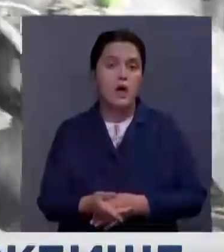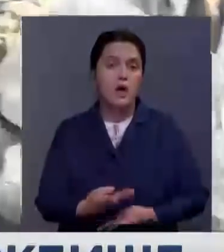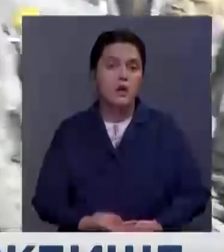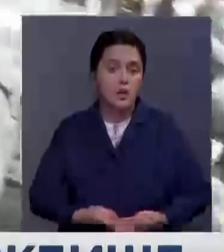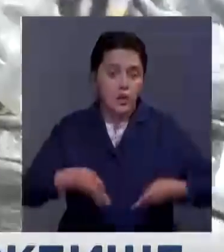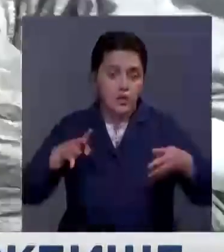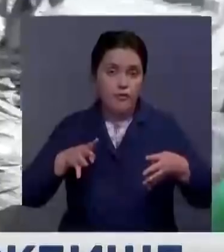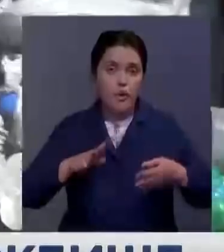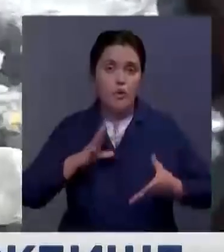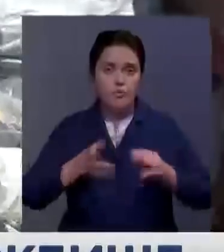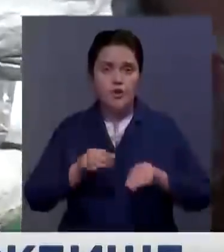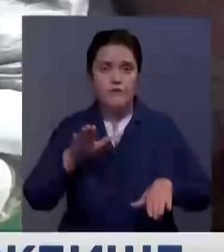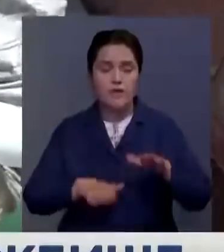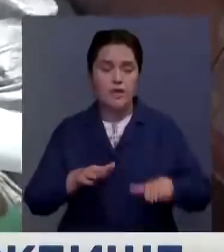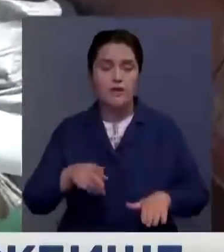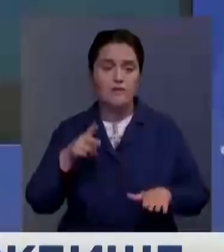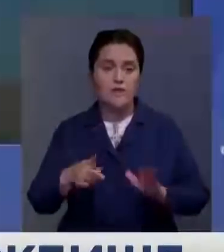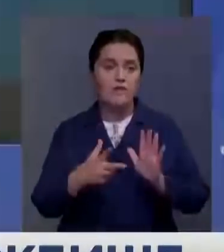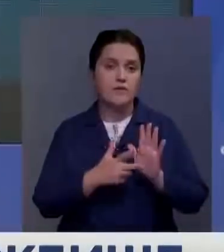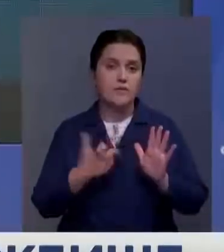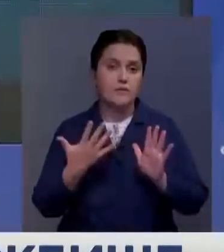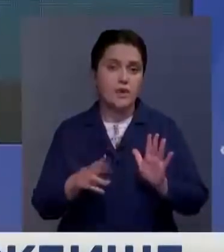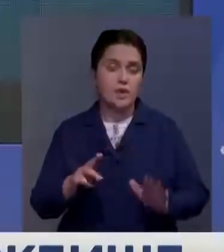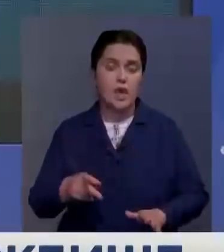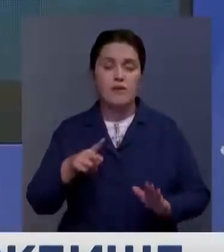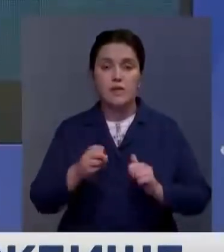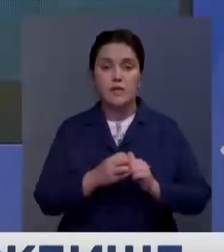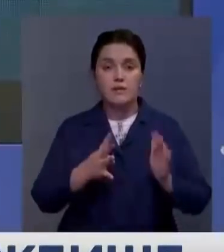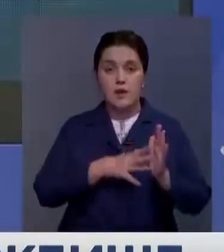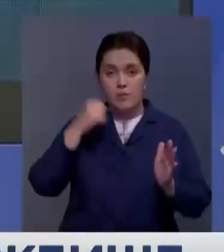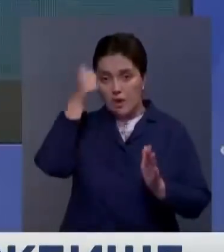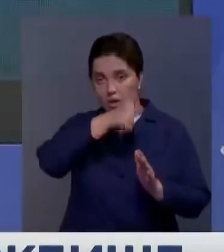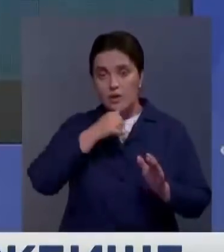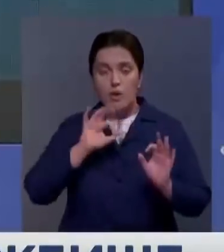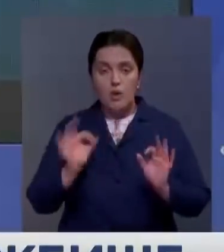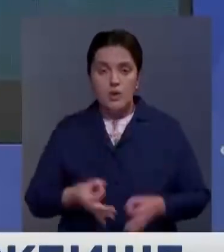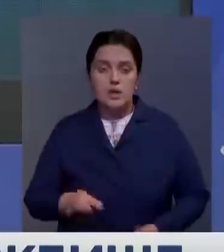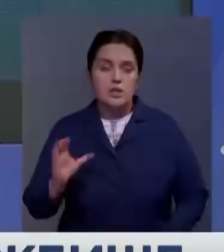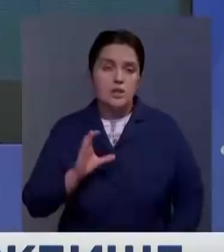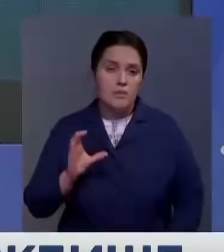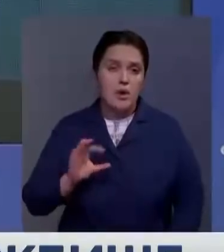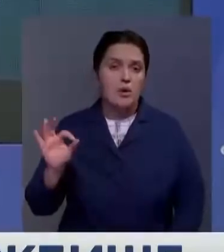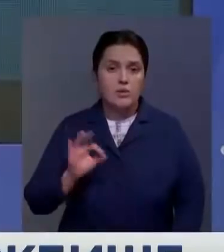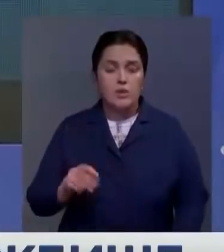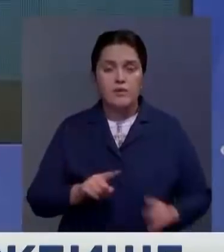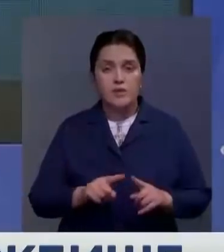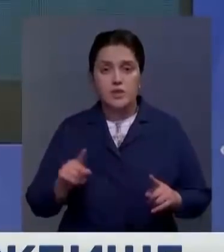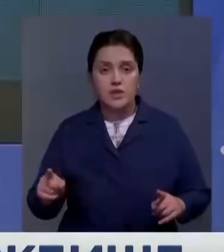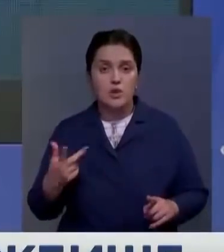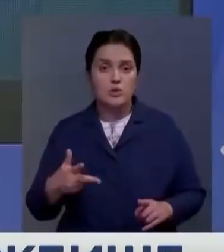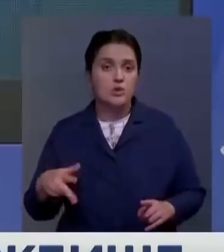весом 2850 килограммов. В 2019 году осенью, в сентябре, октябре, в течение